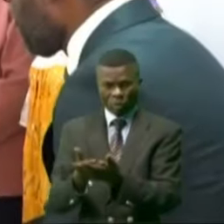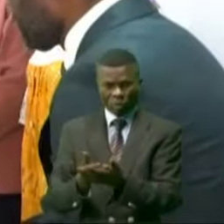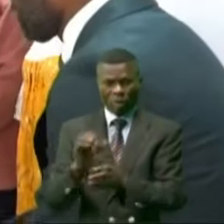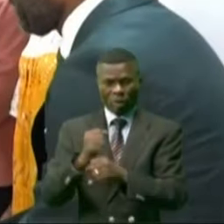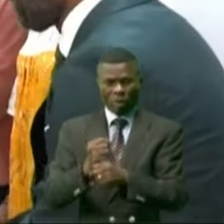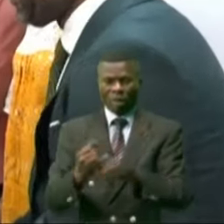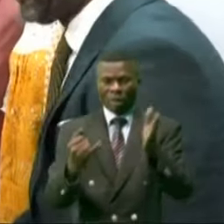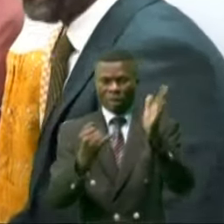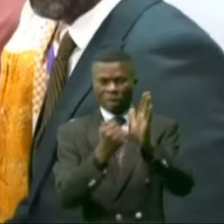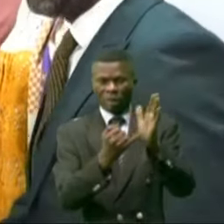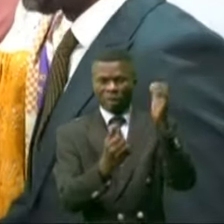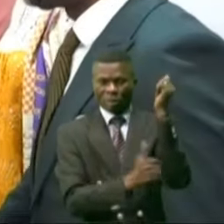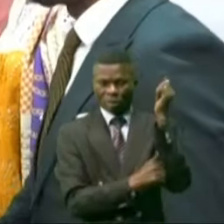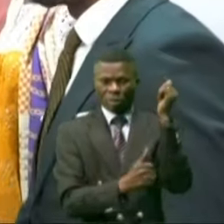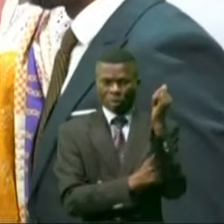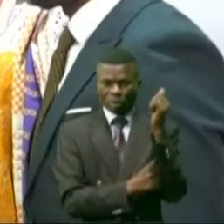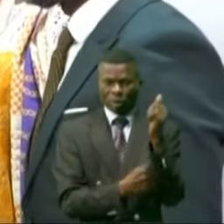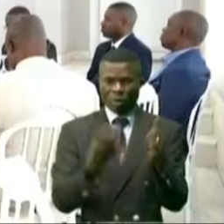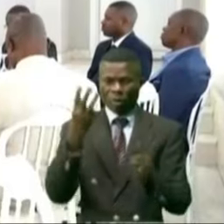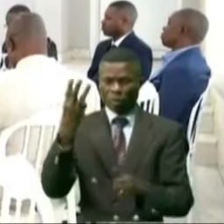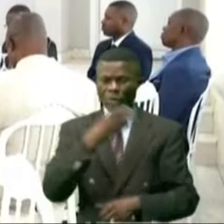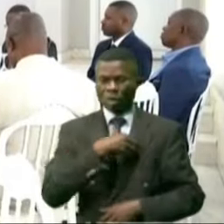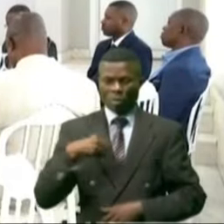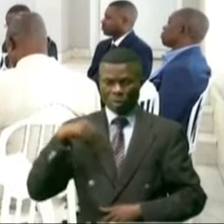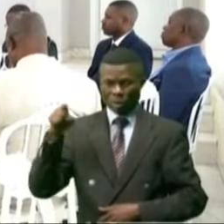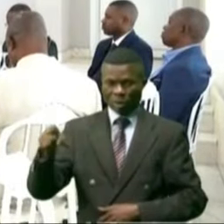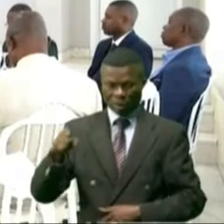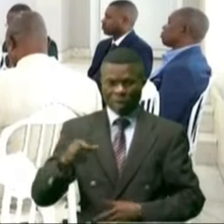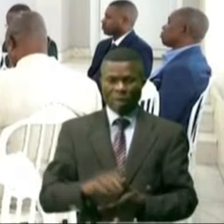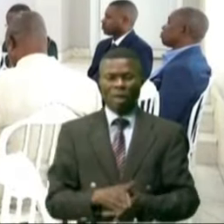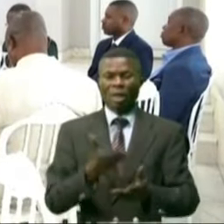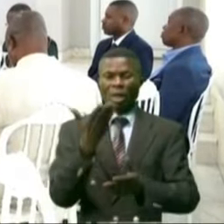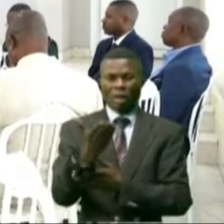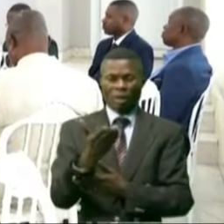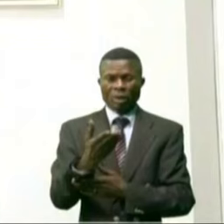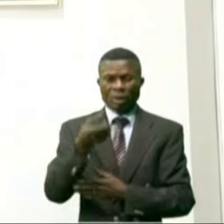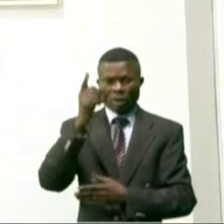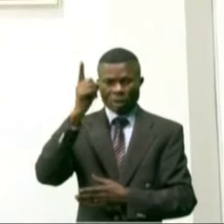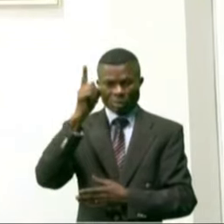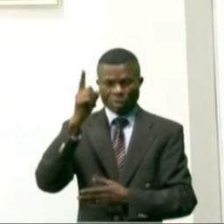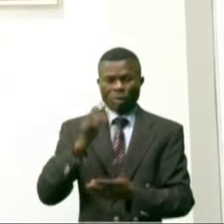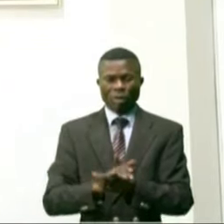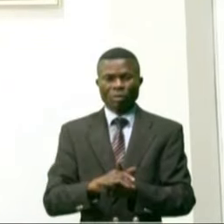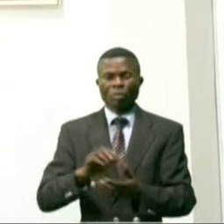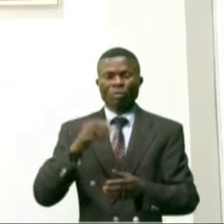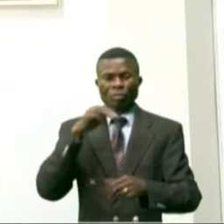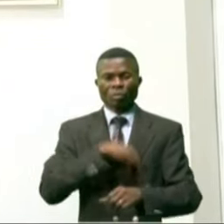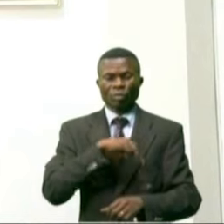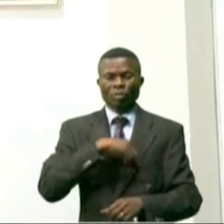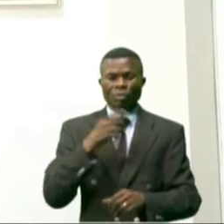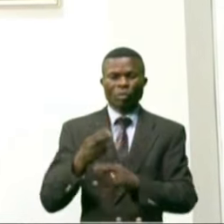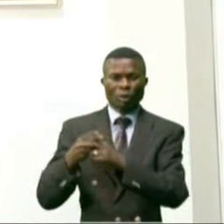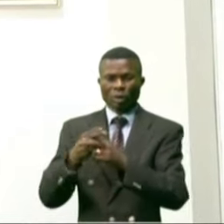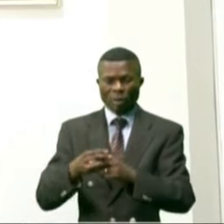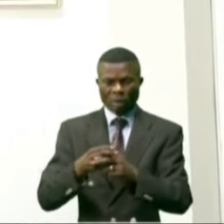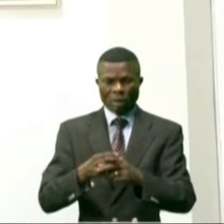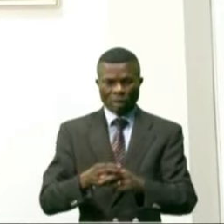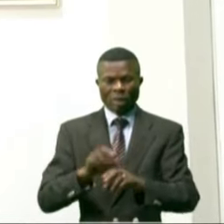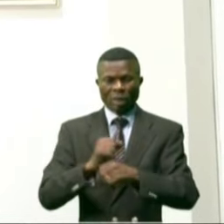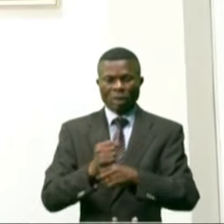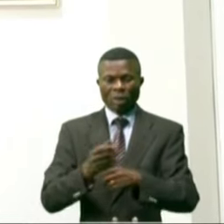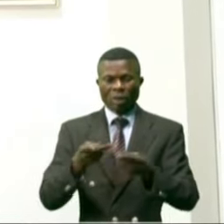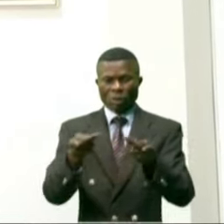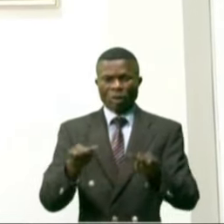de 6 membres issus de 3 syndicats. Il a renseigné que son comité a entre autres missions de veiller à la mise en place